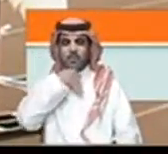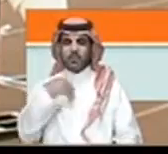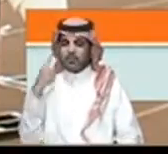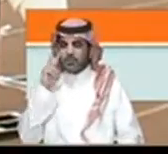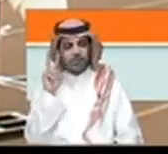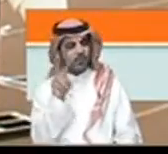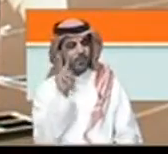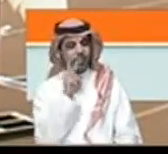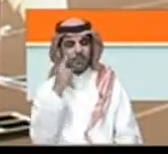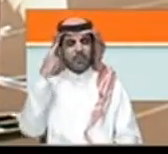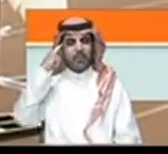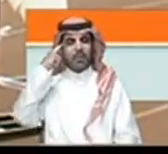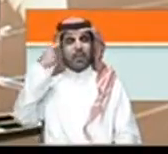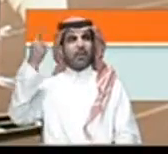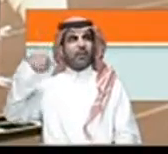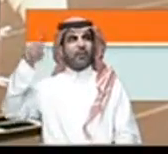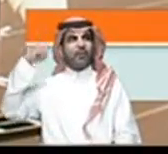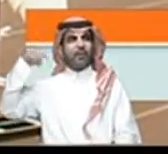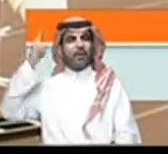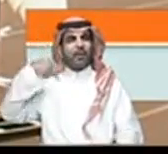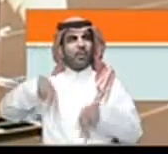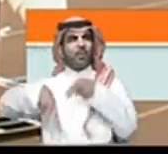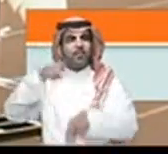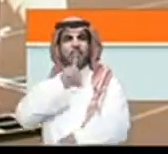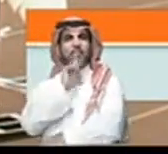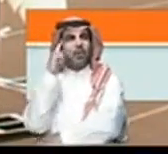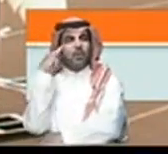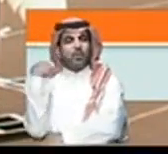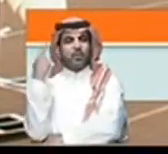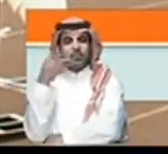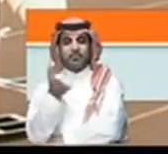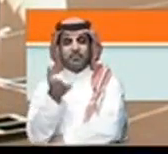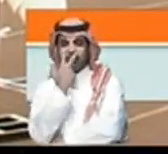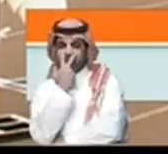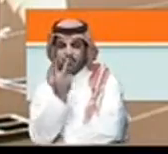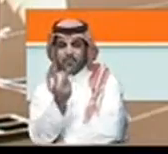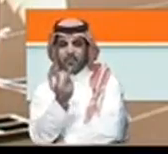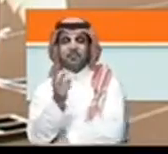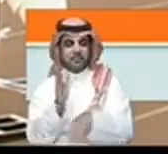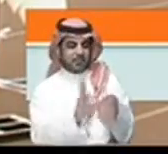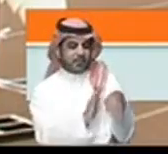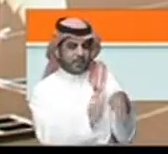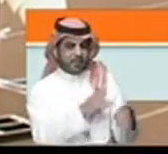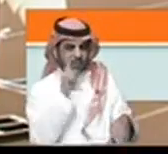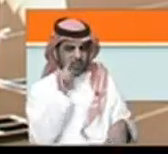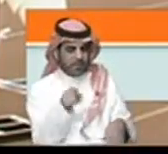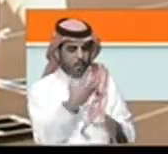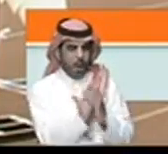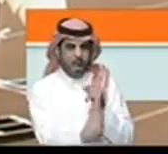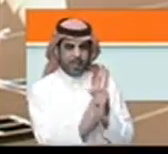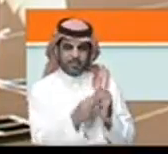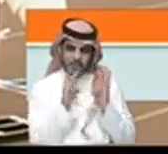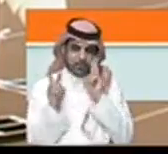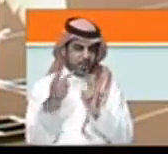وشوف الاشياء القديمه ثمانينات وتسعينات هذه الاشياء فيجي يعرف اه على اه ال